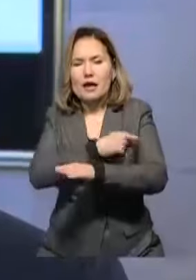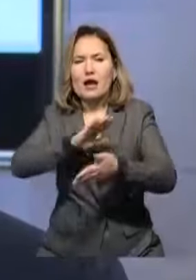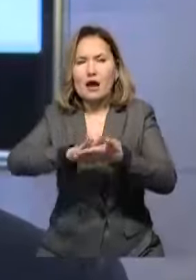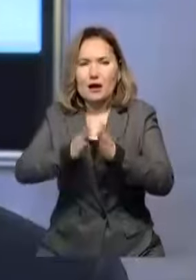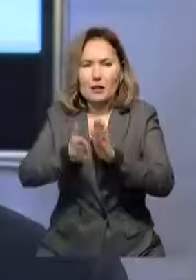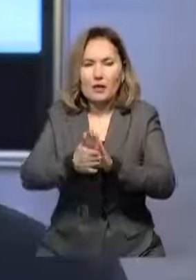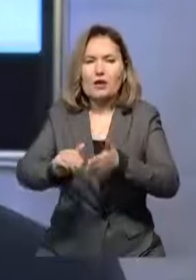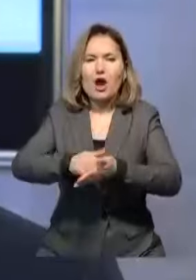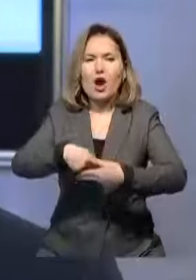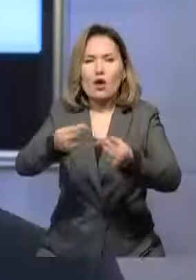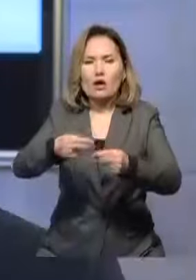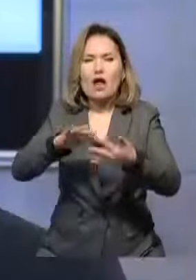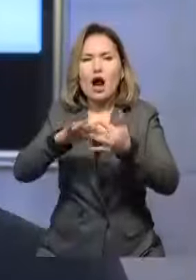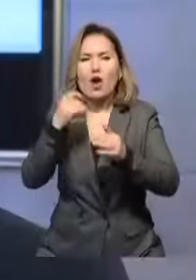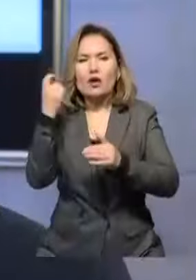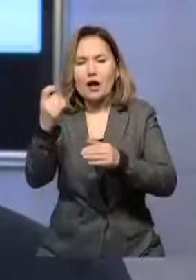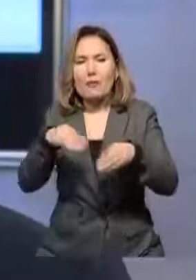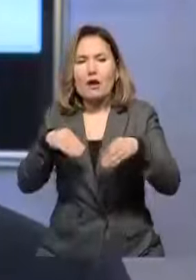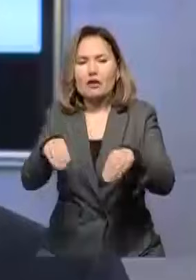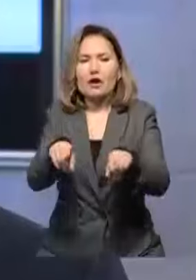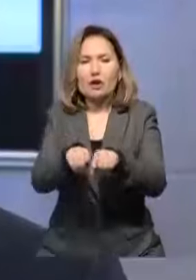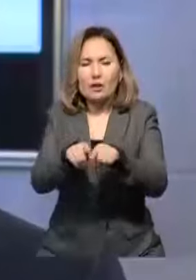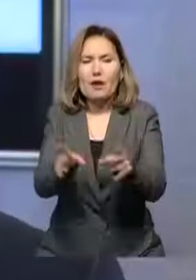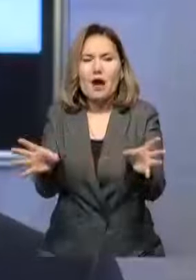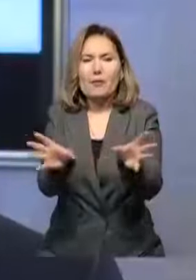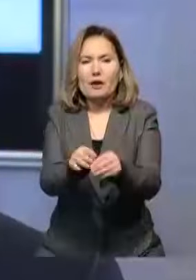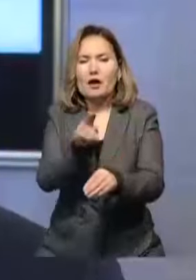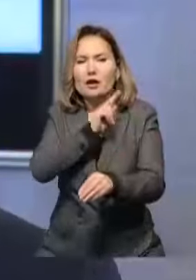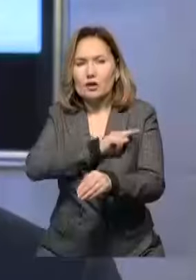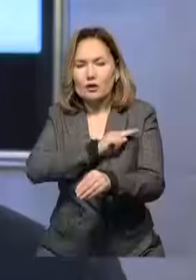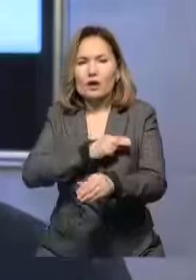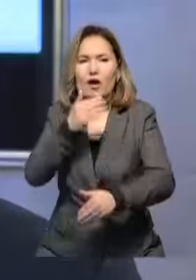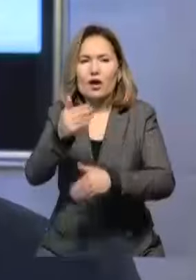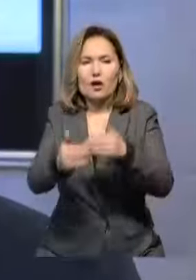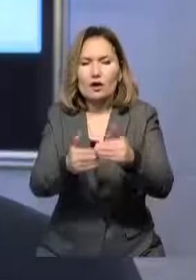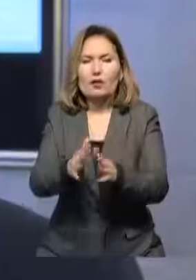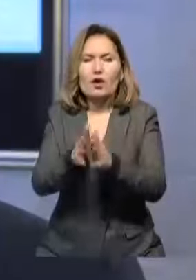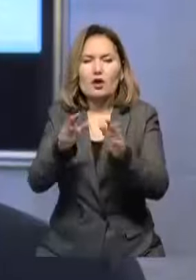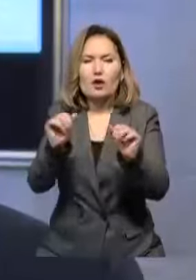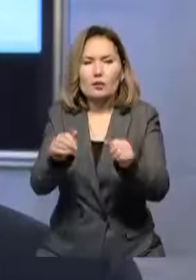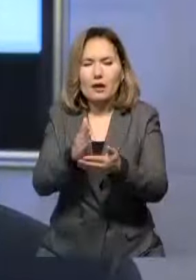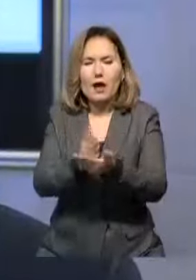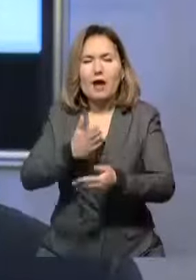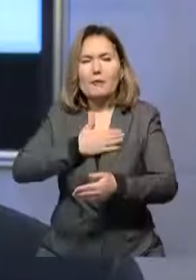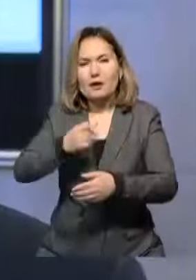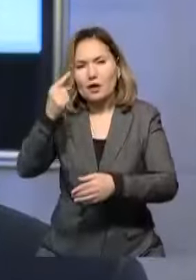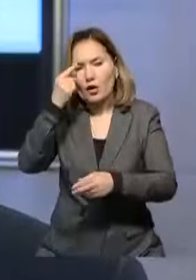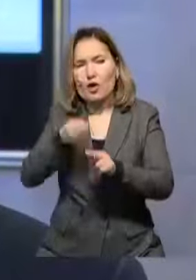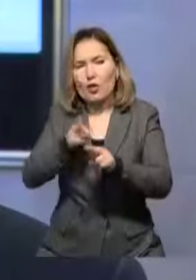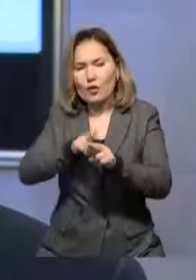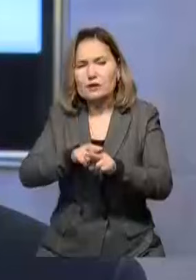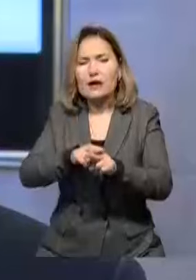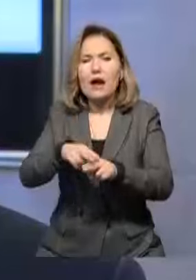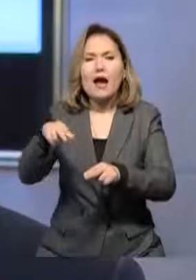келісімдерге қол қойылды. Ауыл шаруашылығы саласында да серіктестікті арттыру мүмкіндігі бар екен. Менің ойымша, бұл сапардан